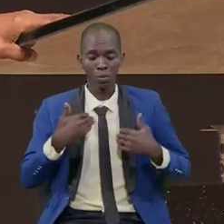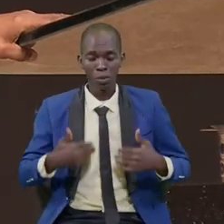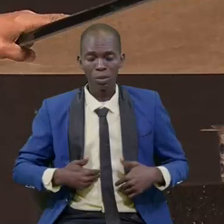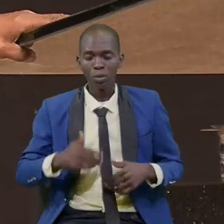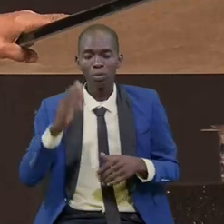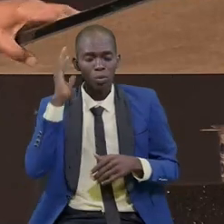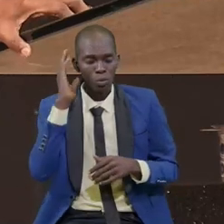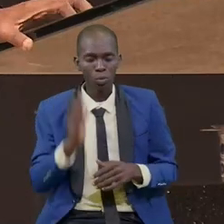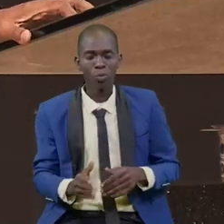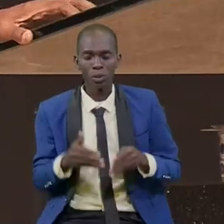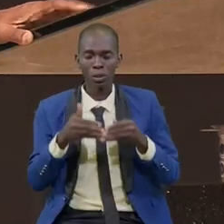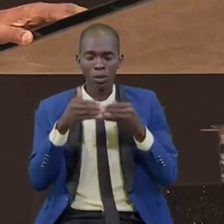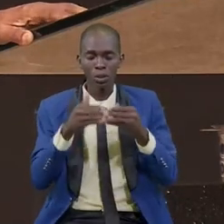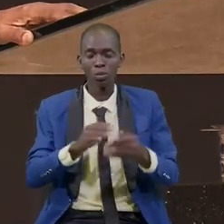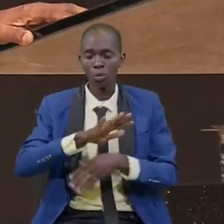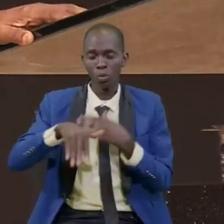alors